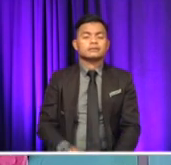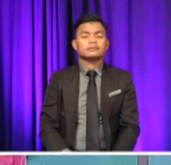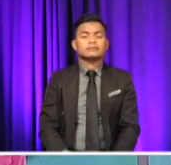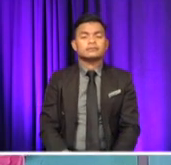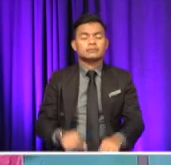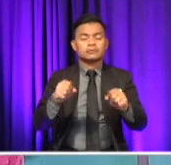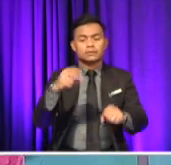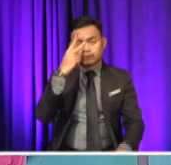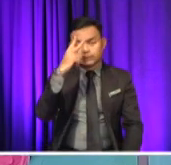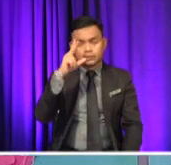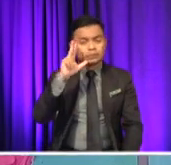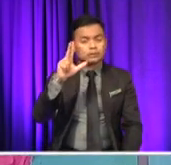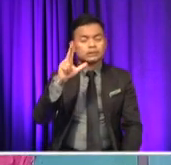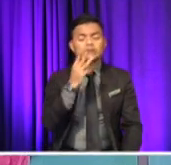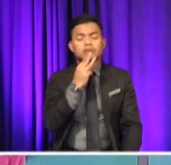dapat